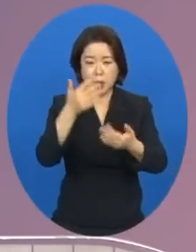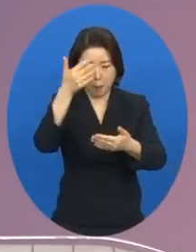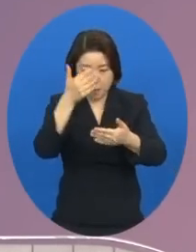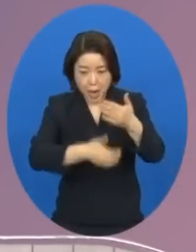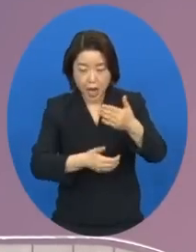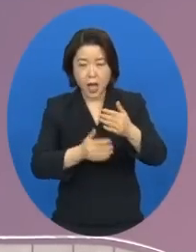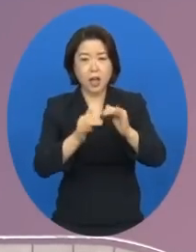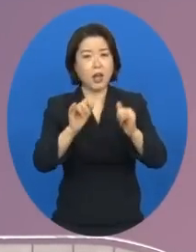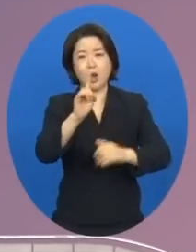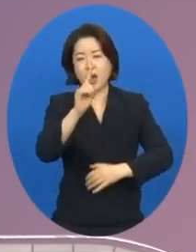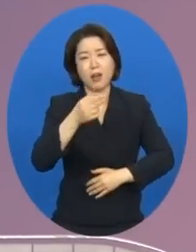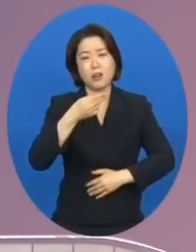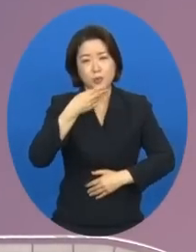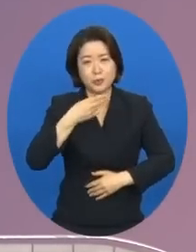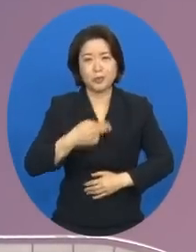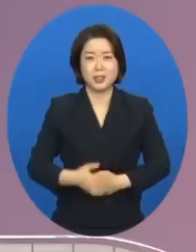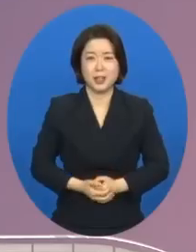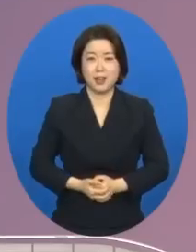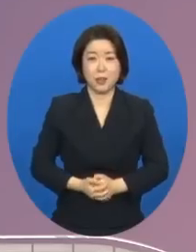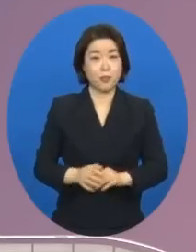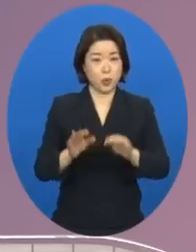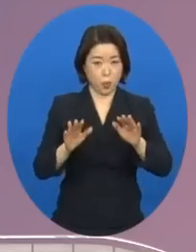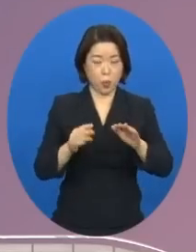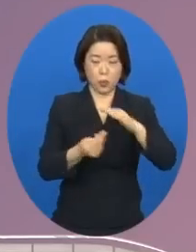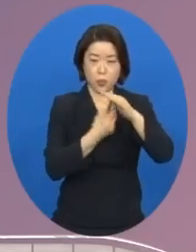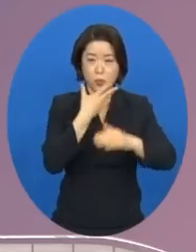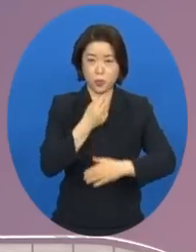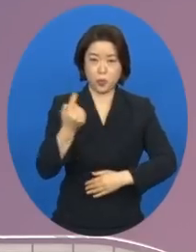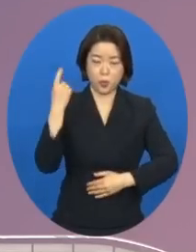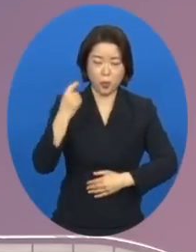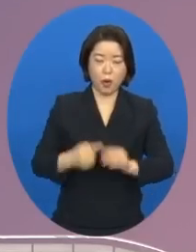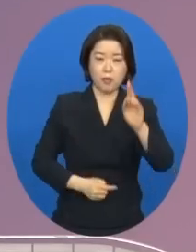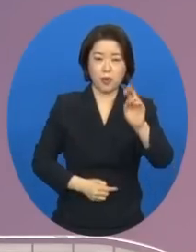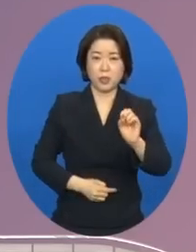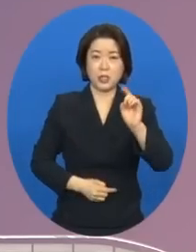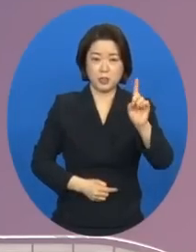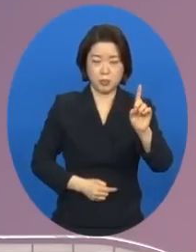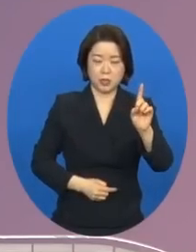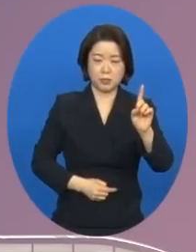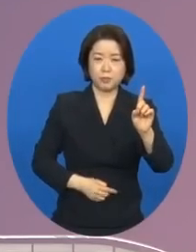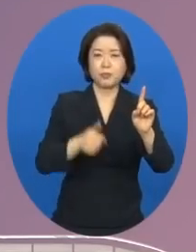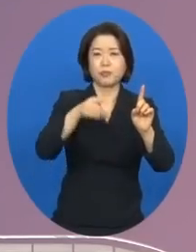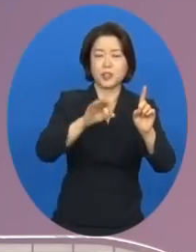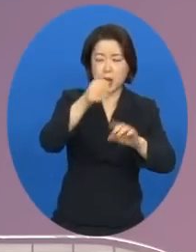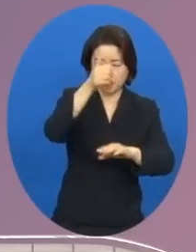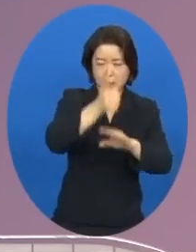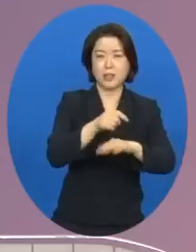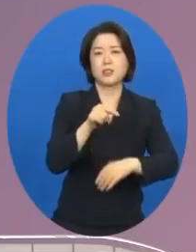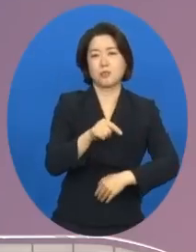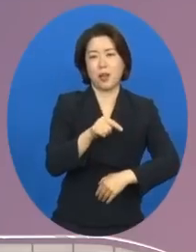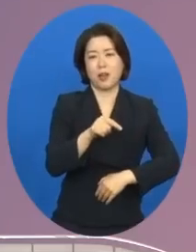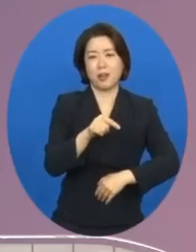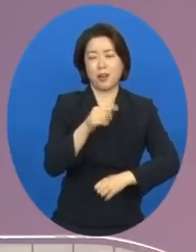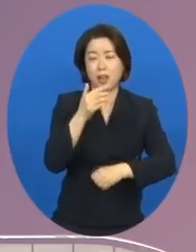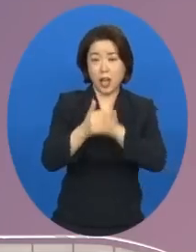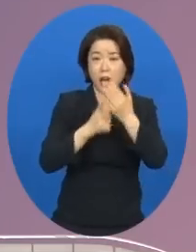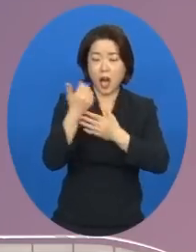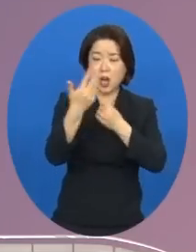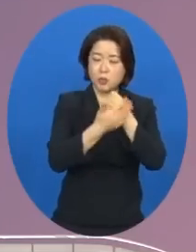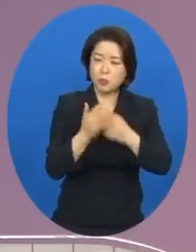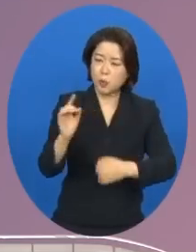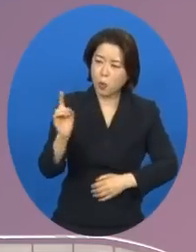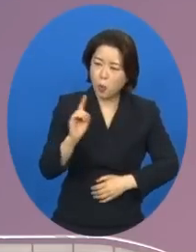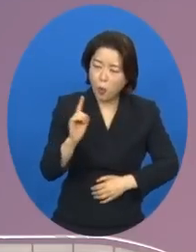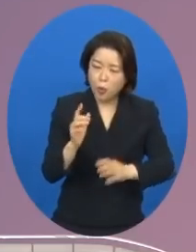사람은 없습니다. 오늘 요한복음 21장, 요한복음 마지막 장에 보면 하나님의 은혜는 도대체